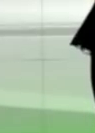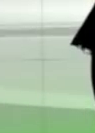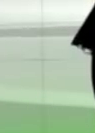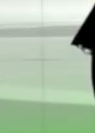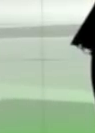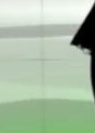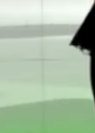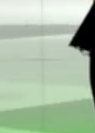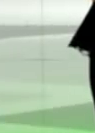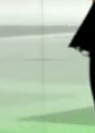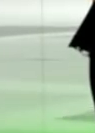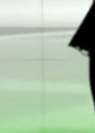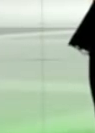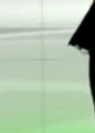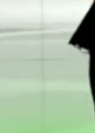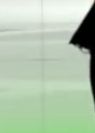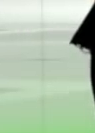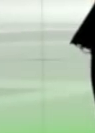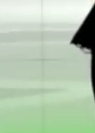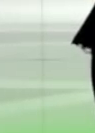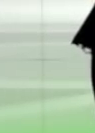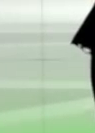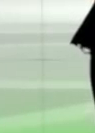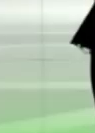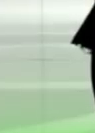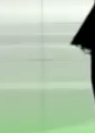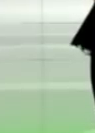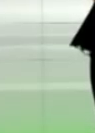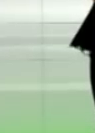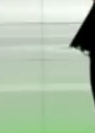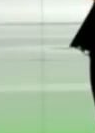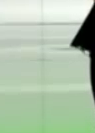хат жолдау арқылы және пуш хабарлама арқылы хабарлайды. Демек, осы